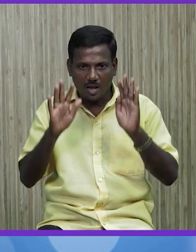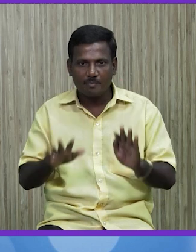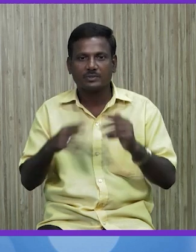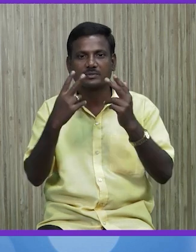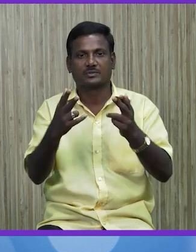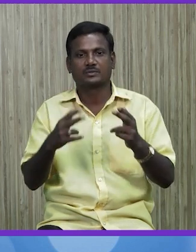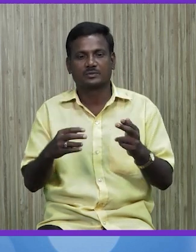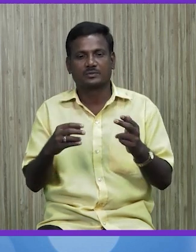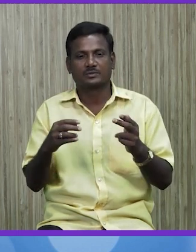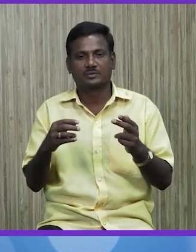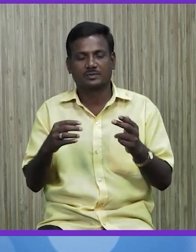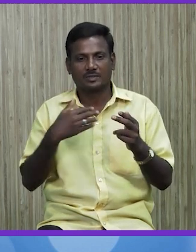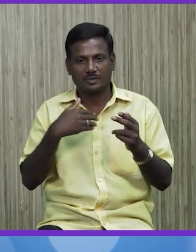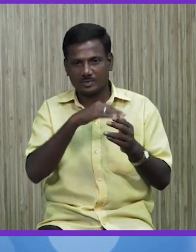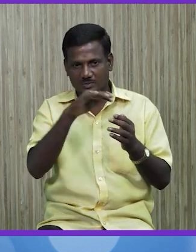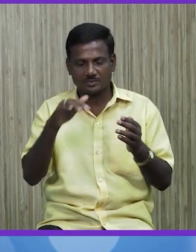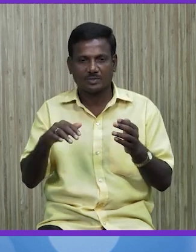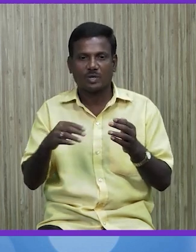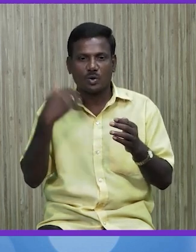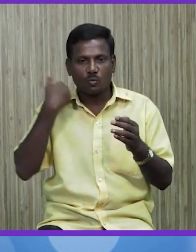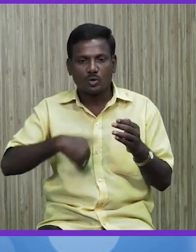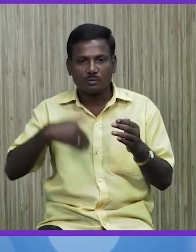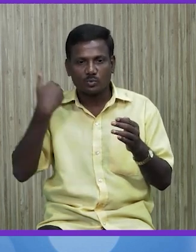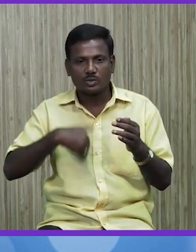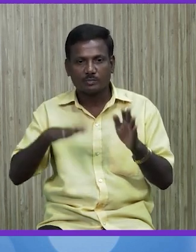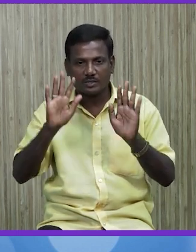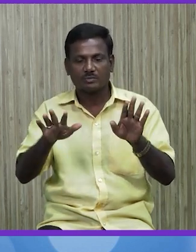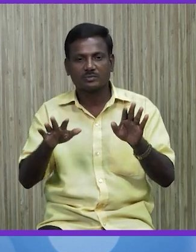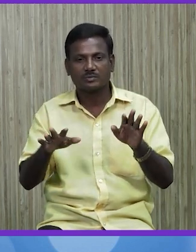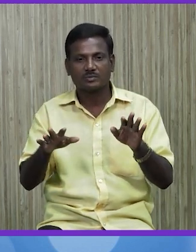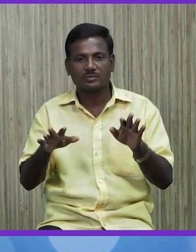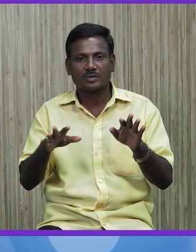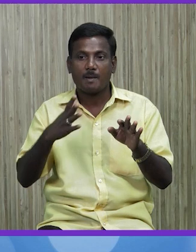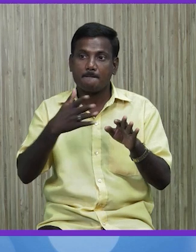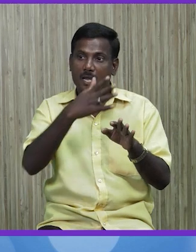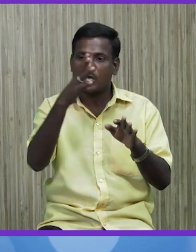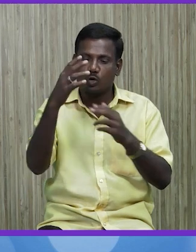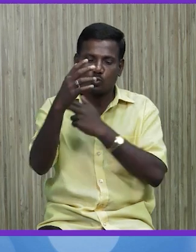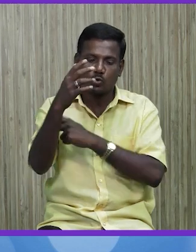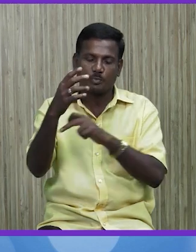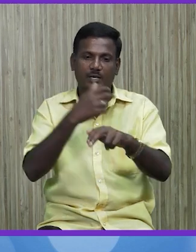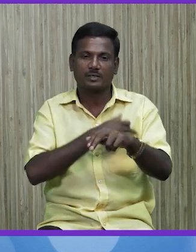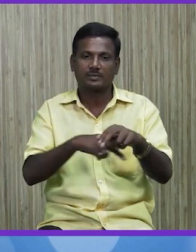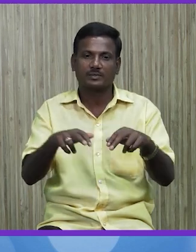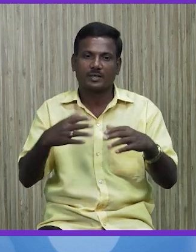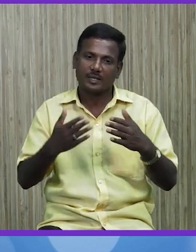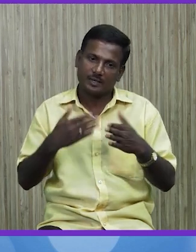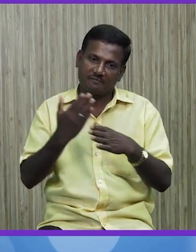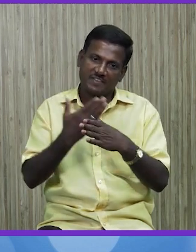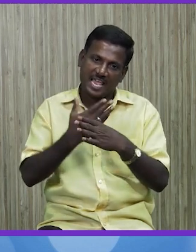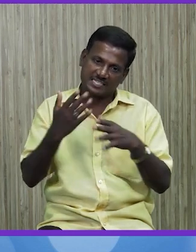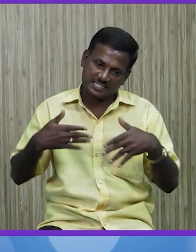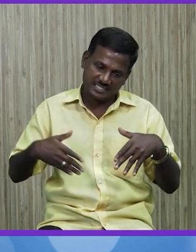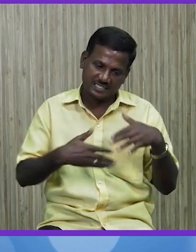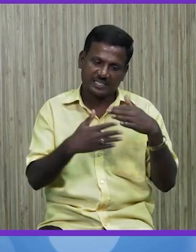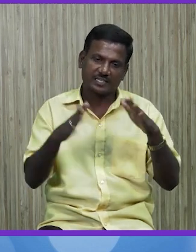போலுதும் நமது உடலில் இருக்கக் கூடிய பல் வேறு உருப்புகள் இயங்கிக்கொண்டி இருந்தன